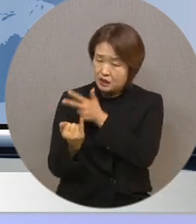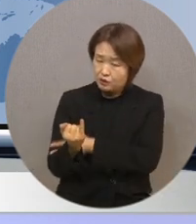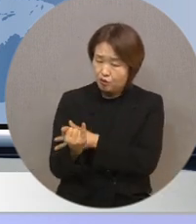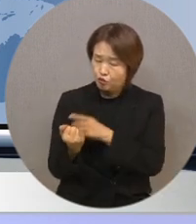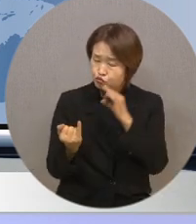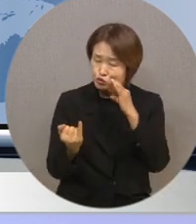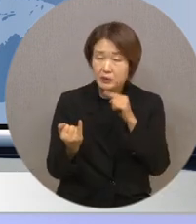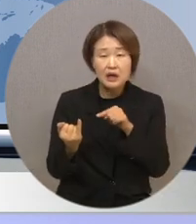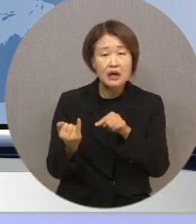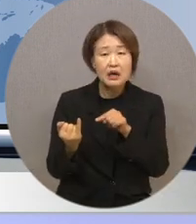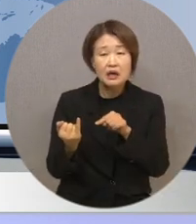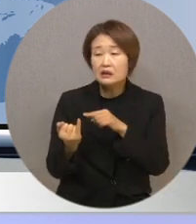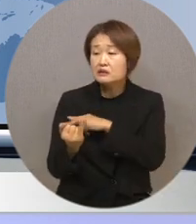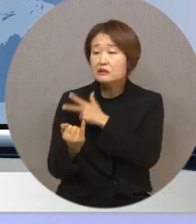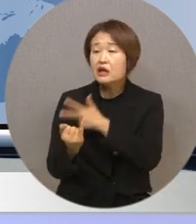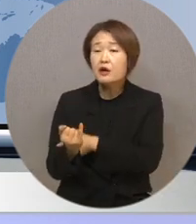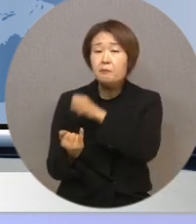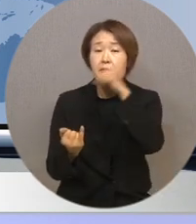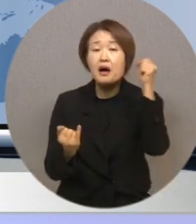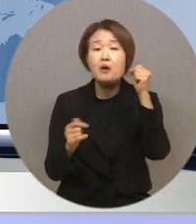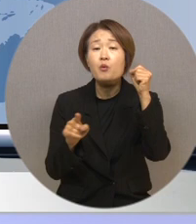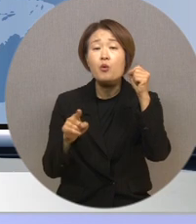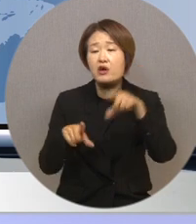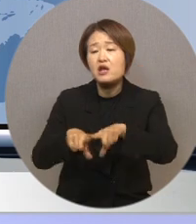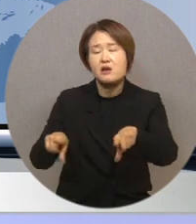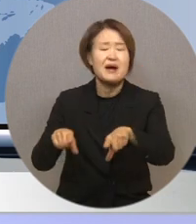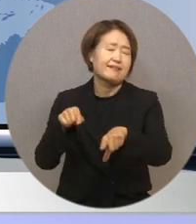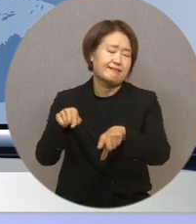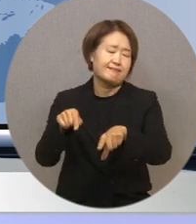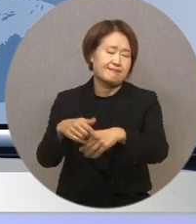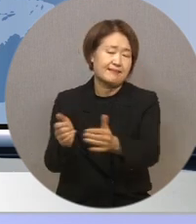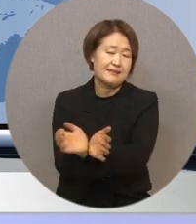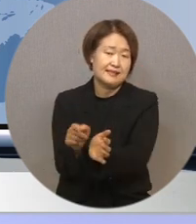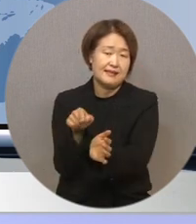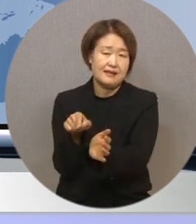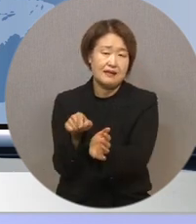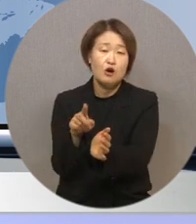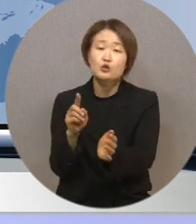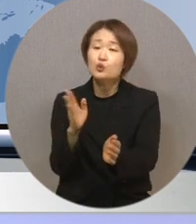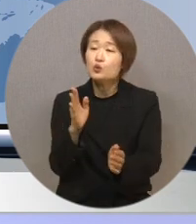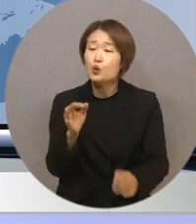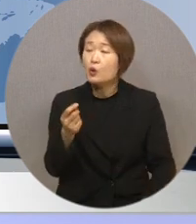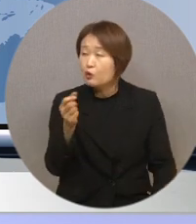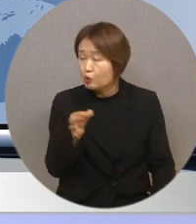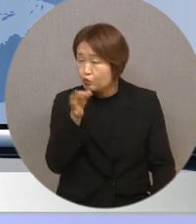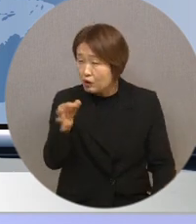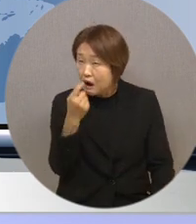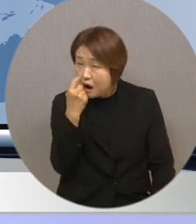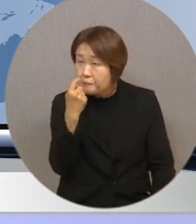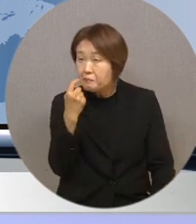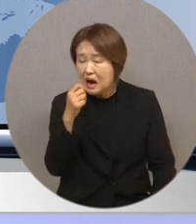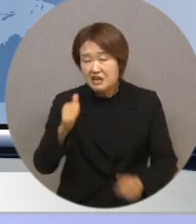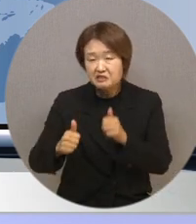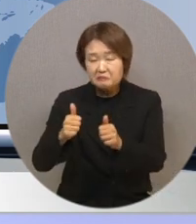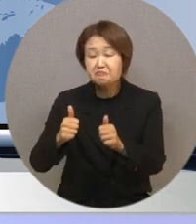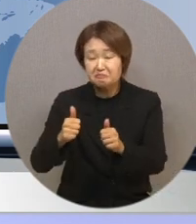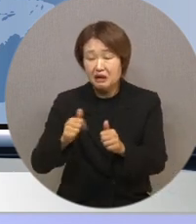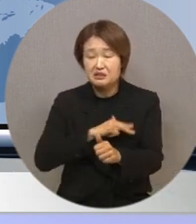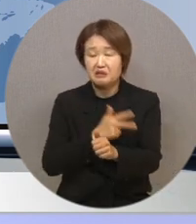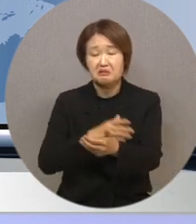민간 자격증으로 보통 사설 업체를 통해 일정 교육을 받고 또 시험을 보고 자격이 부여됩니다